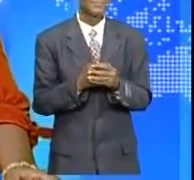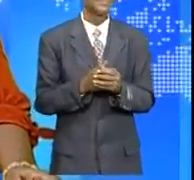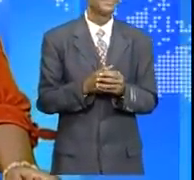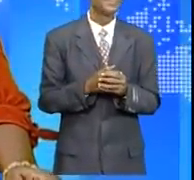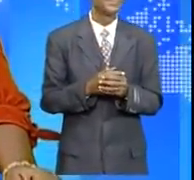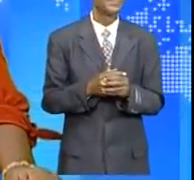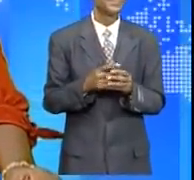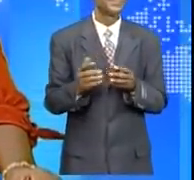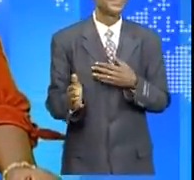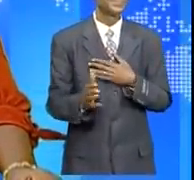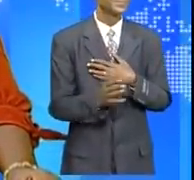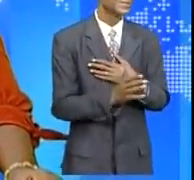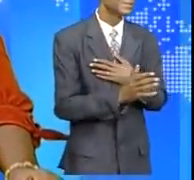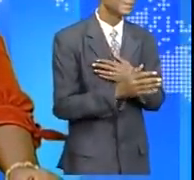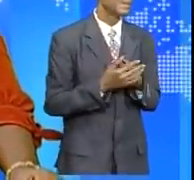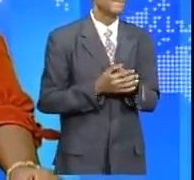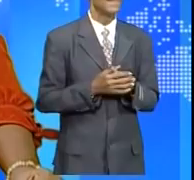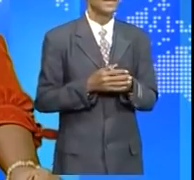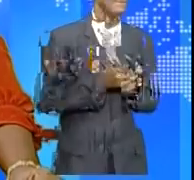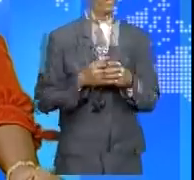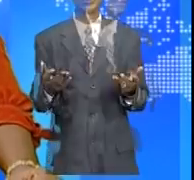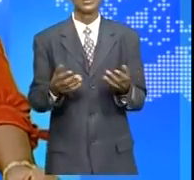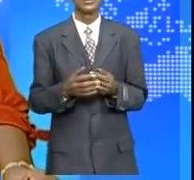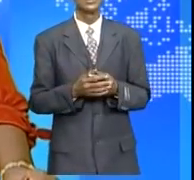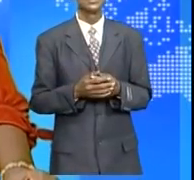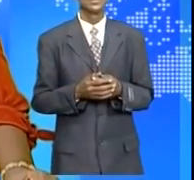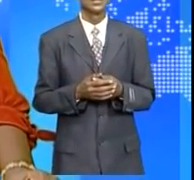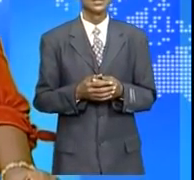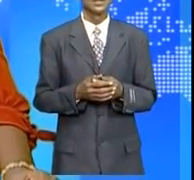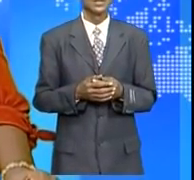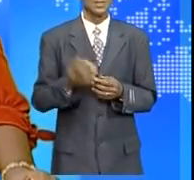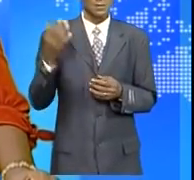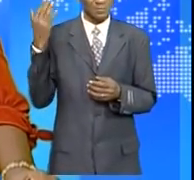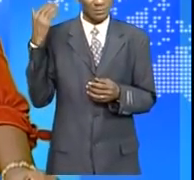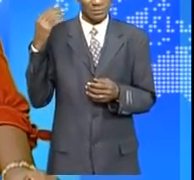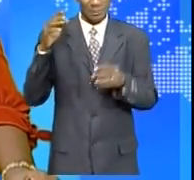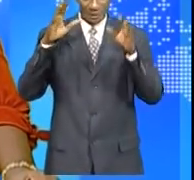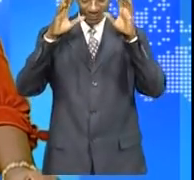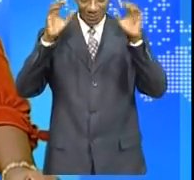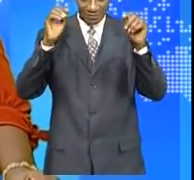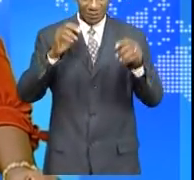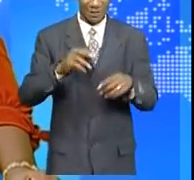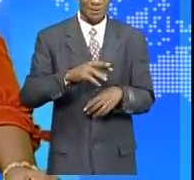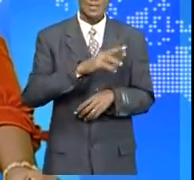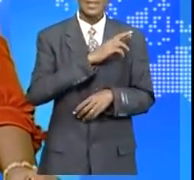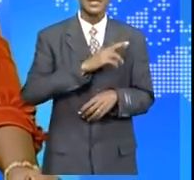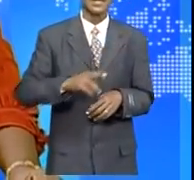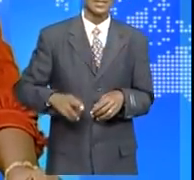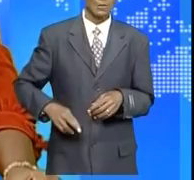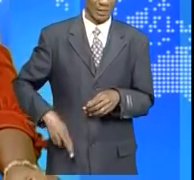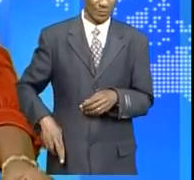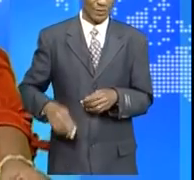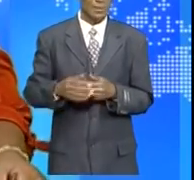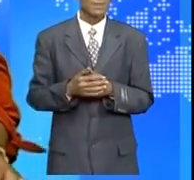communiqués nécrologiques. Le cabinet du président de la République a la profonde douleur d'annoncer à la communauté nationale